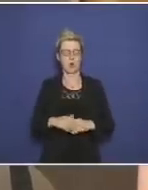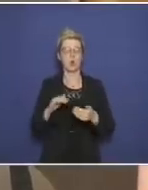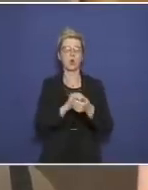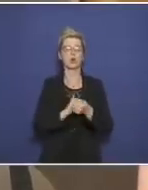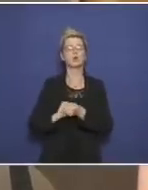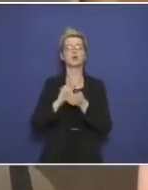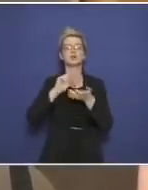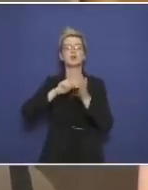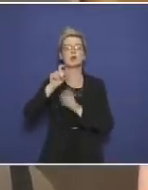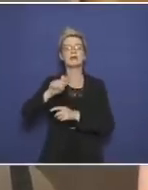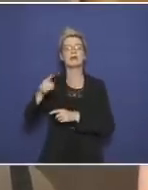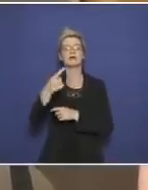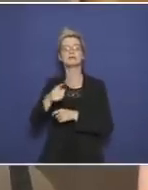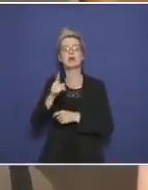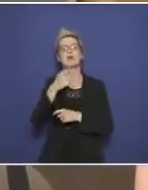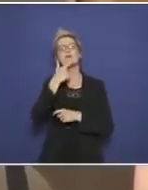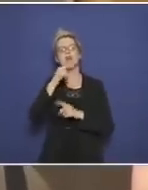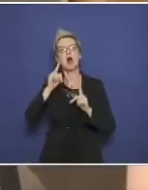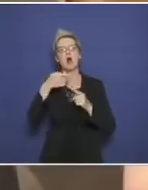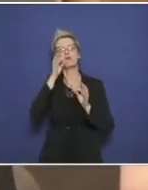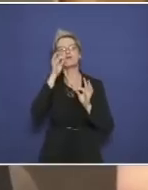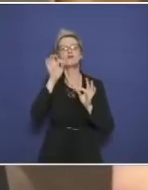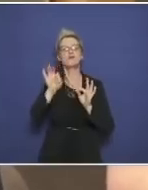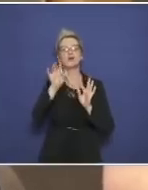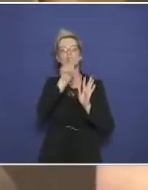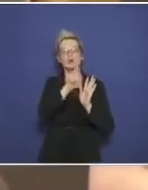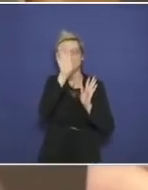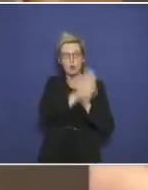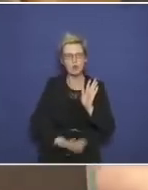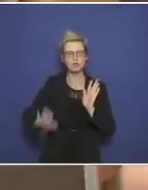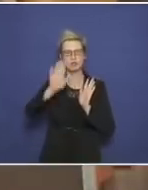ähnliche Karte für Deutschland fordern. Wie steht die Bundesregierung dazu?